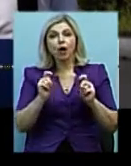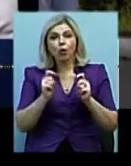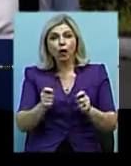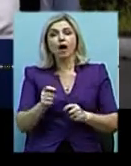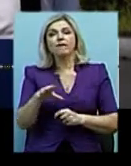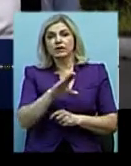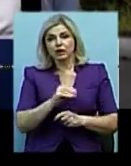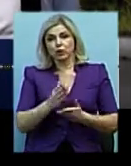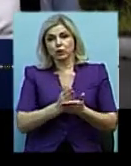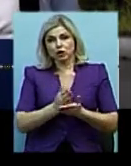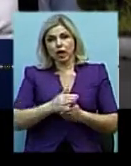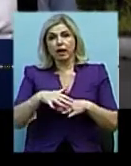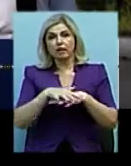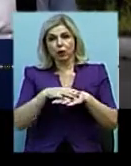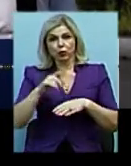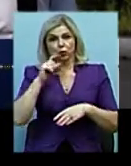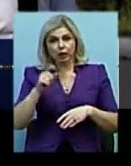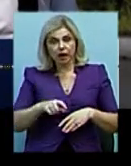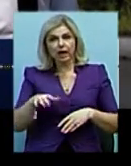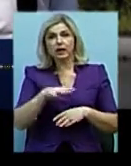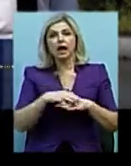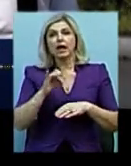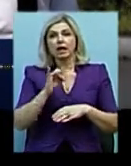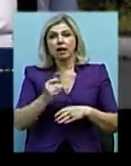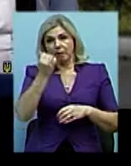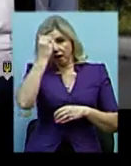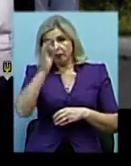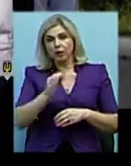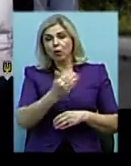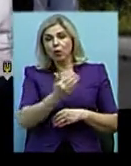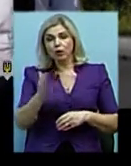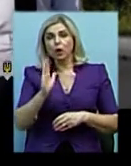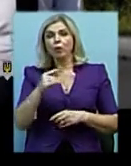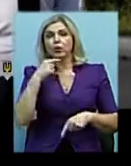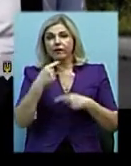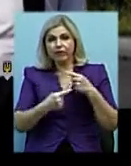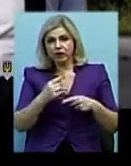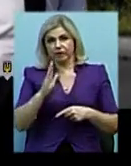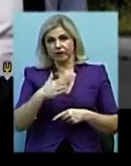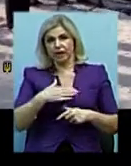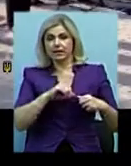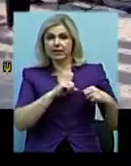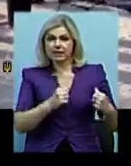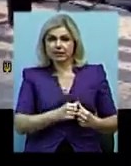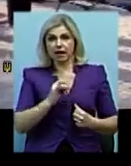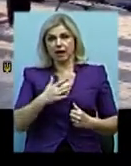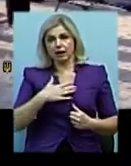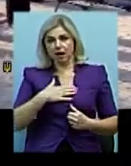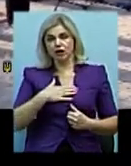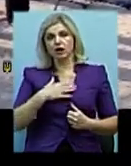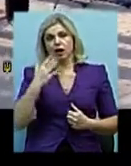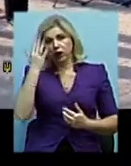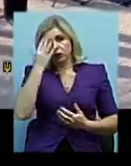служили народу України. І пам'ять про них буде вічно в наших серцях, в наших турботах.